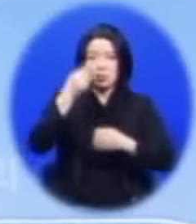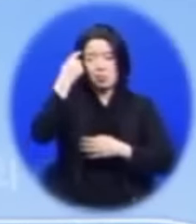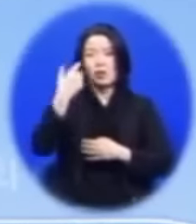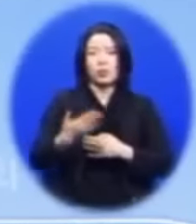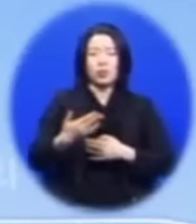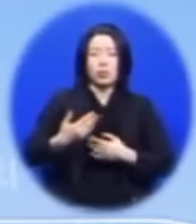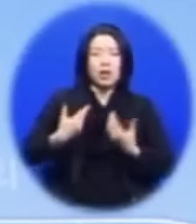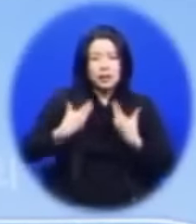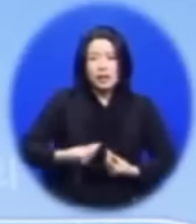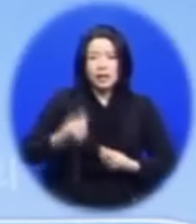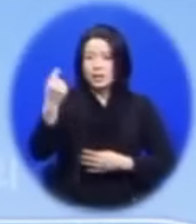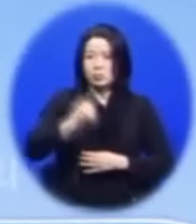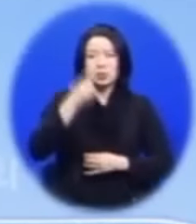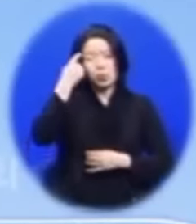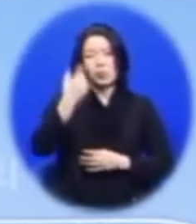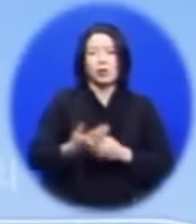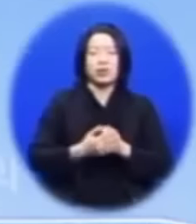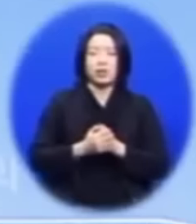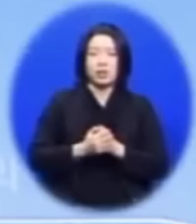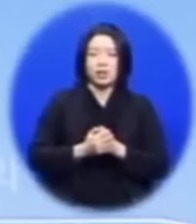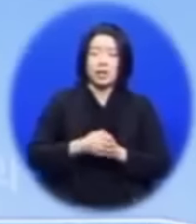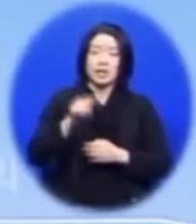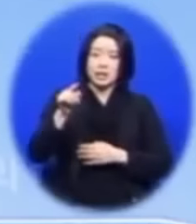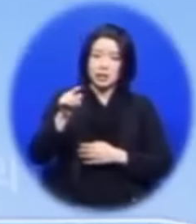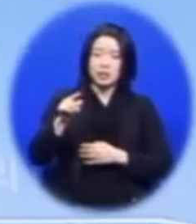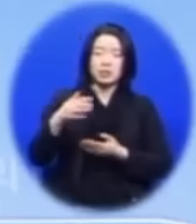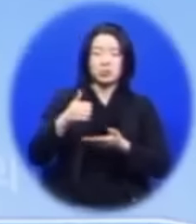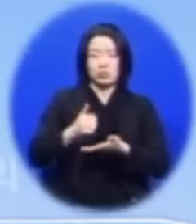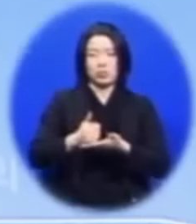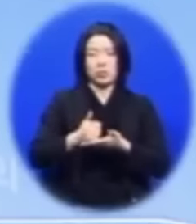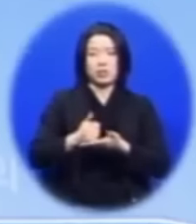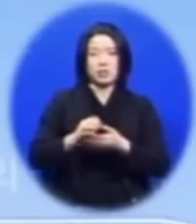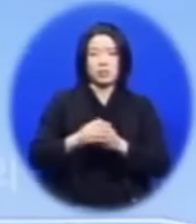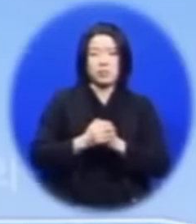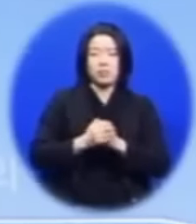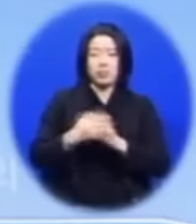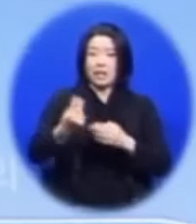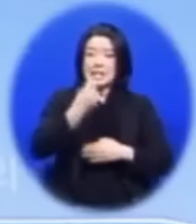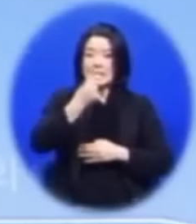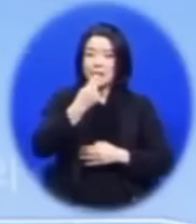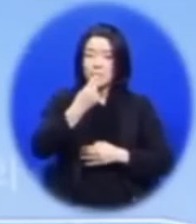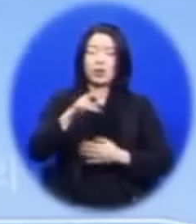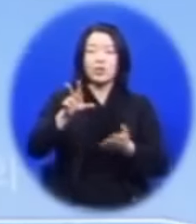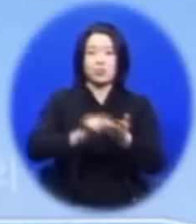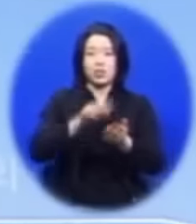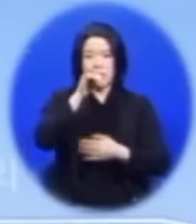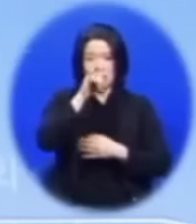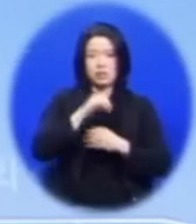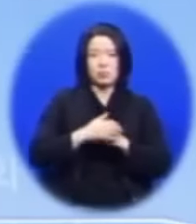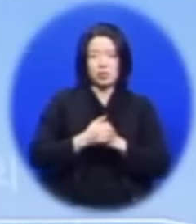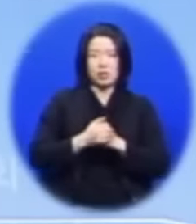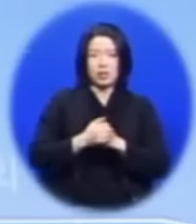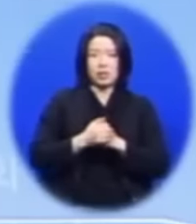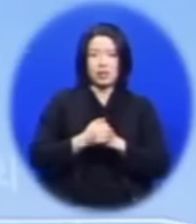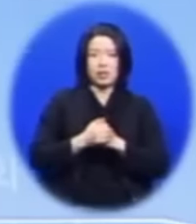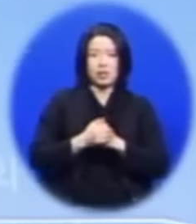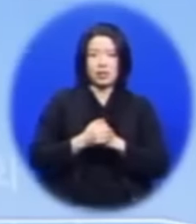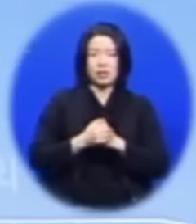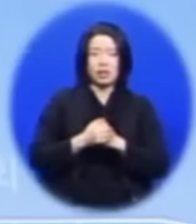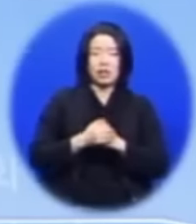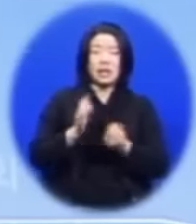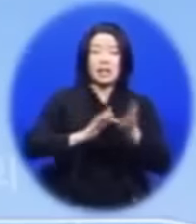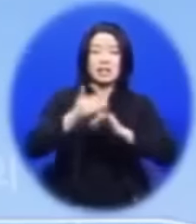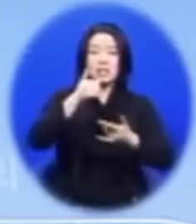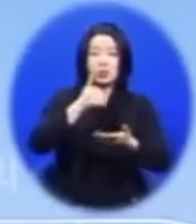낙심은 오며 그분은 생명의 문제가 있는 거예요